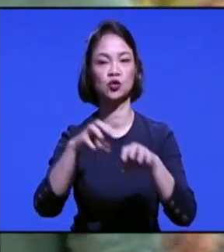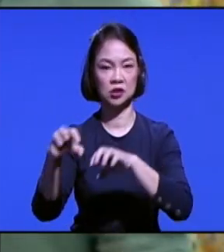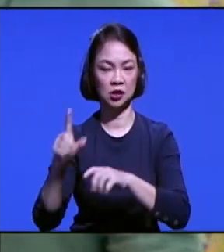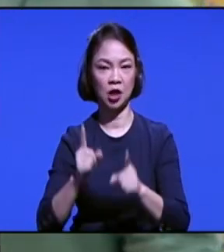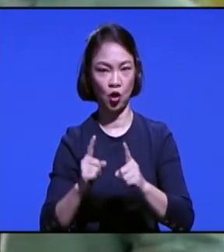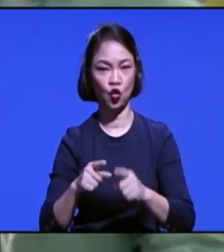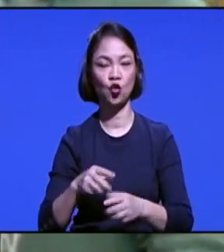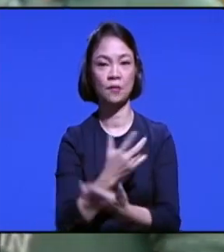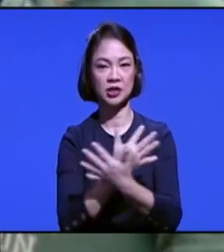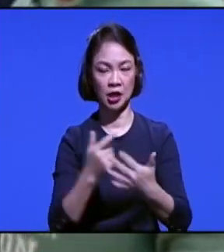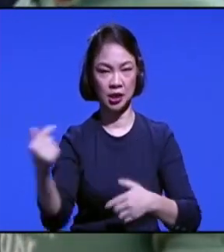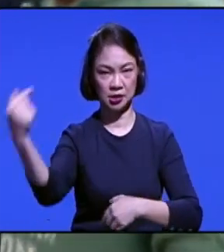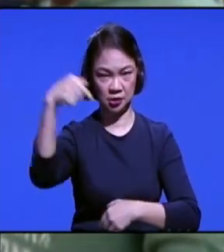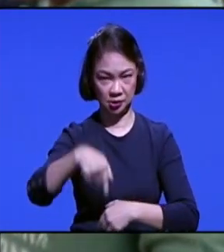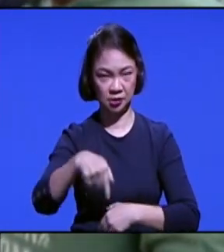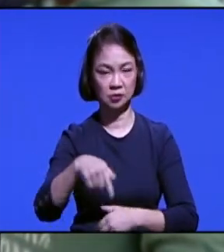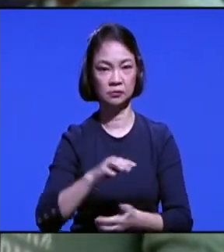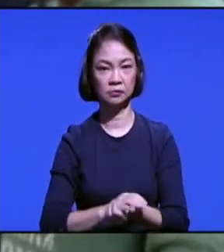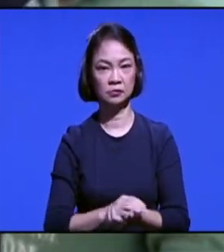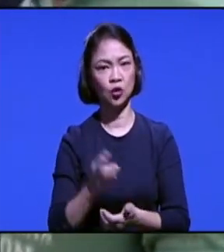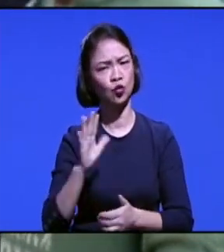warga kami yang mengungsi sekitar